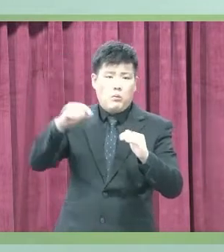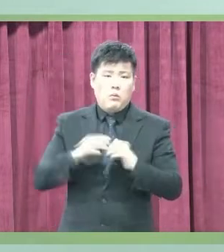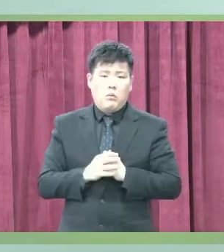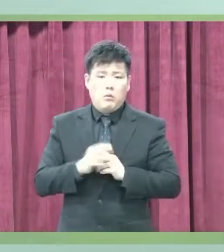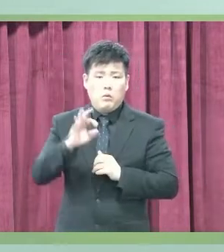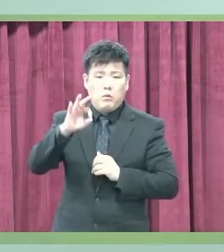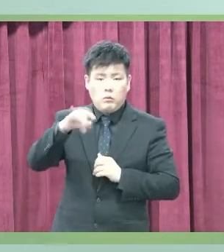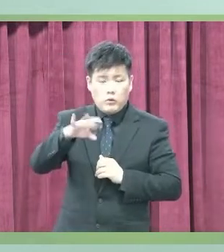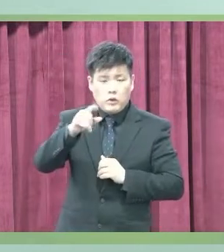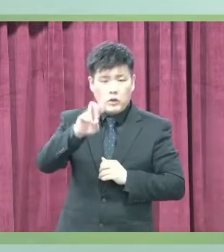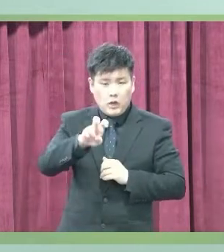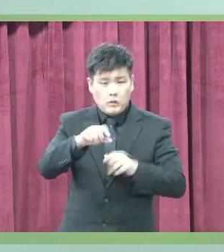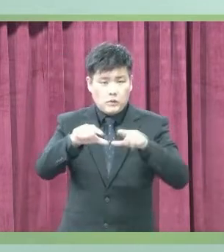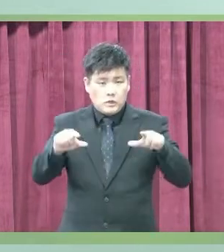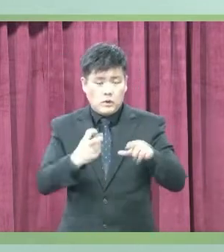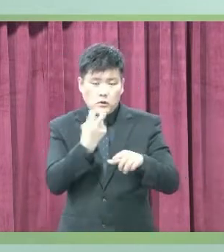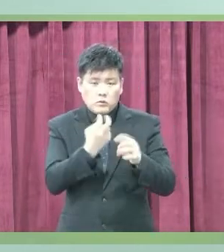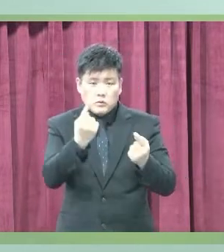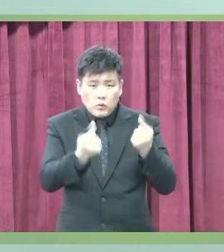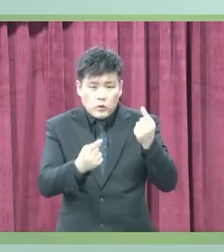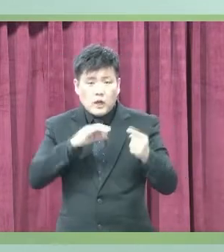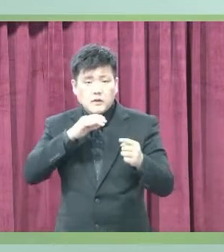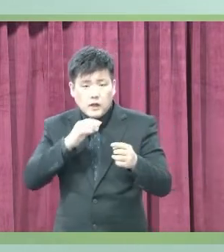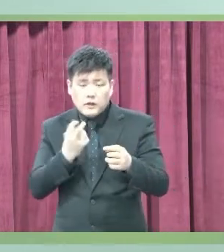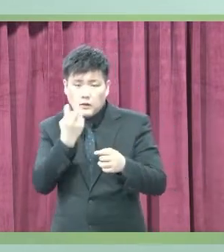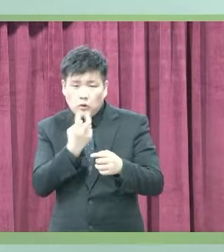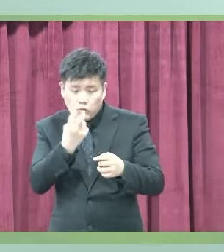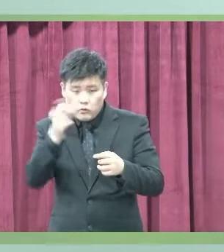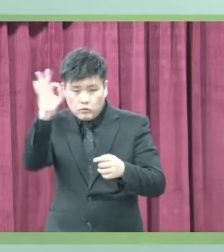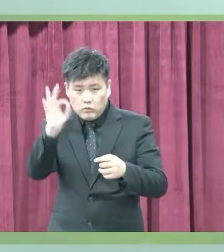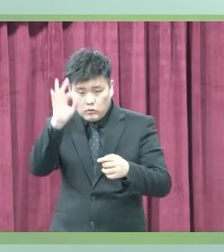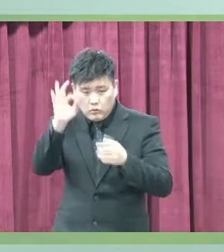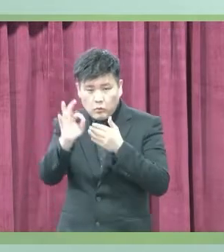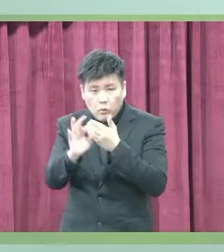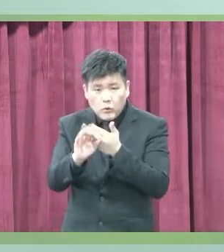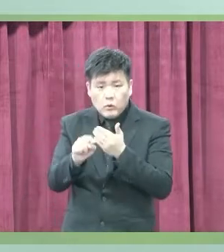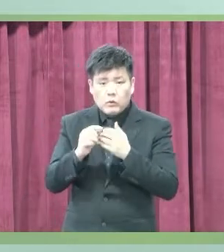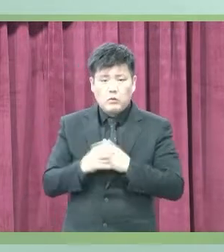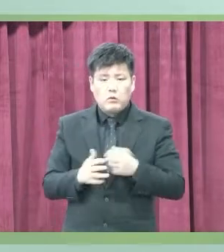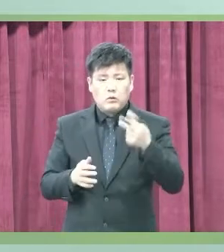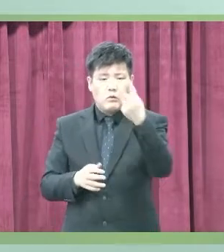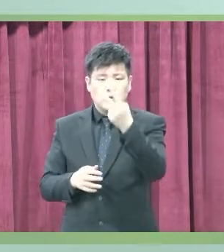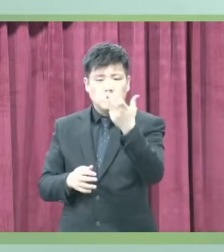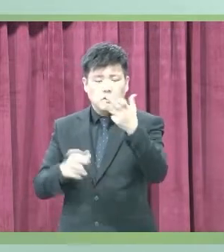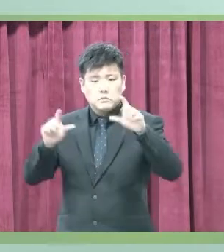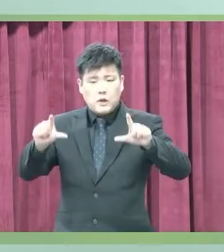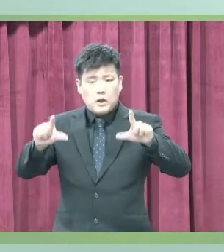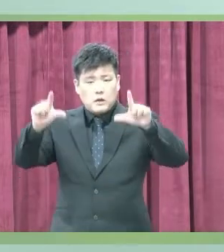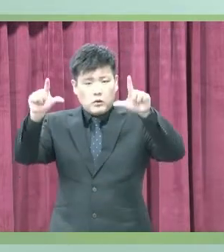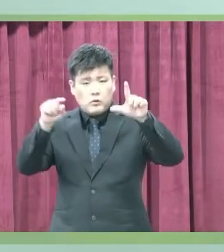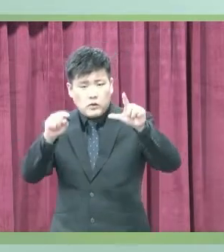위암검진 일반 수검률보다 연령 표준화를 했을 때 수검률이 더 낮게 나타나다가 2018년도부터는 조금